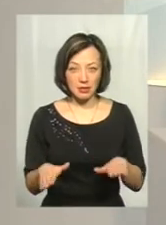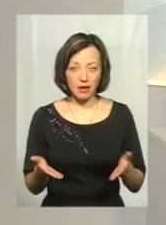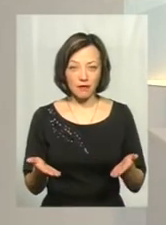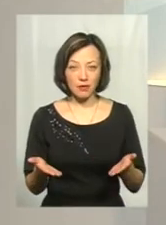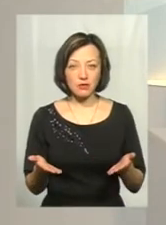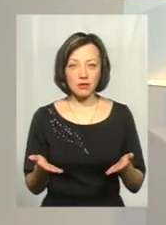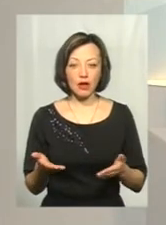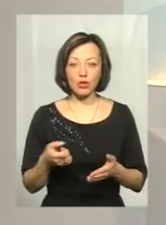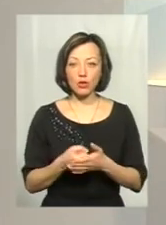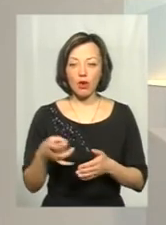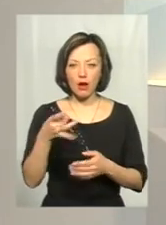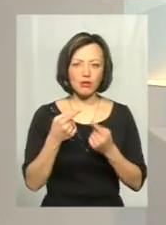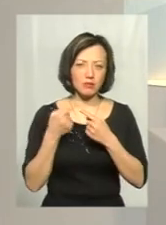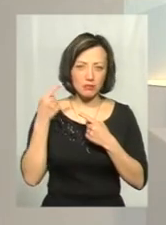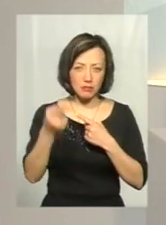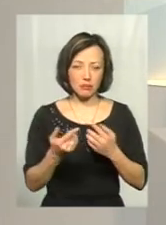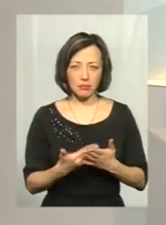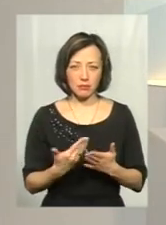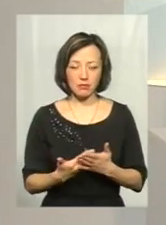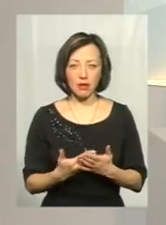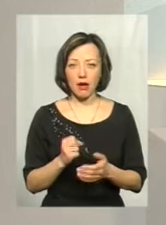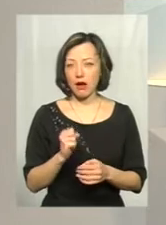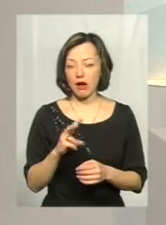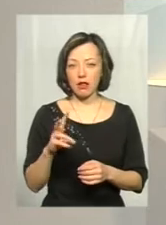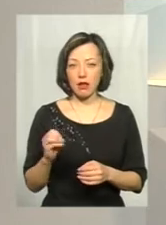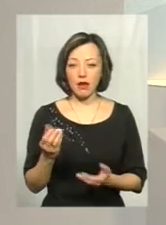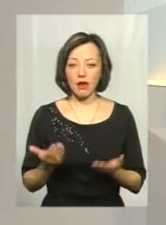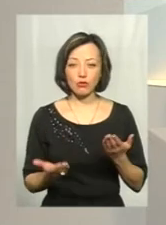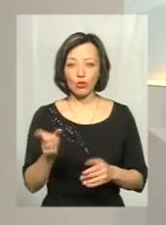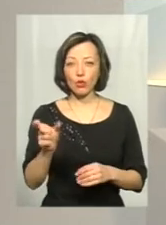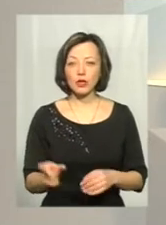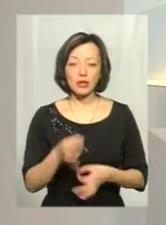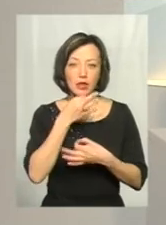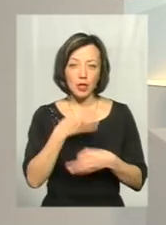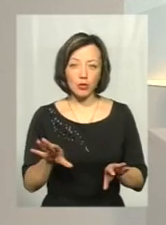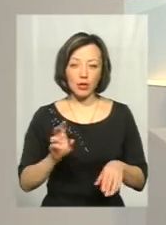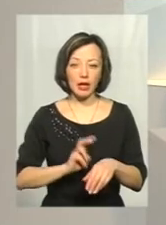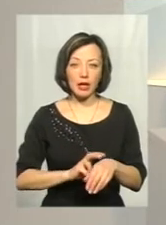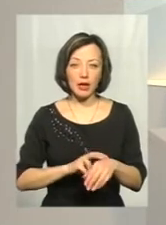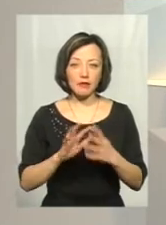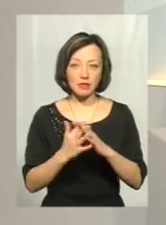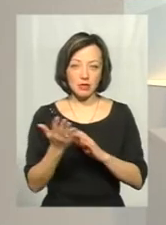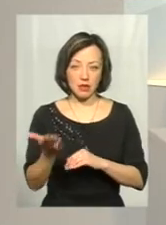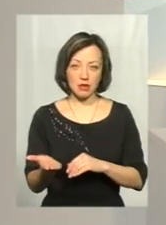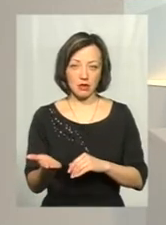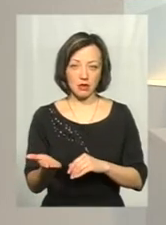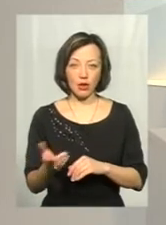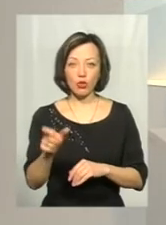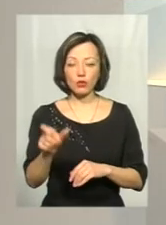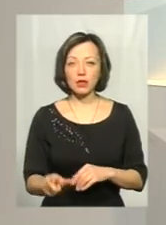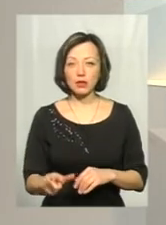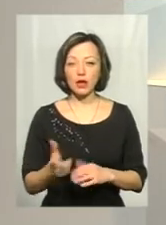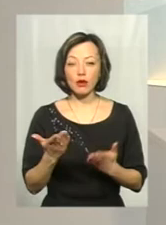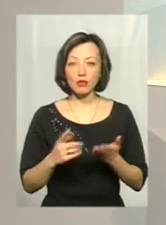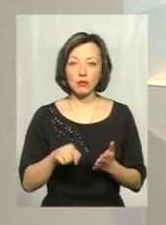що до району може бути далеко, так? Але якщо людині не подобається той лікар, який він її приймає, людина, якщо